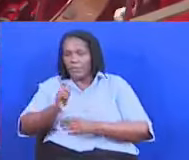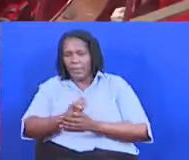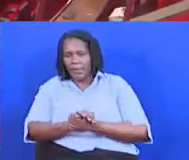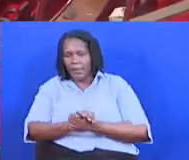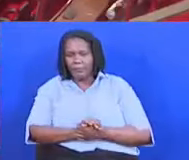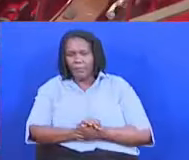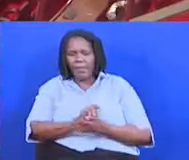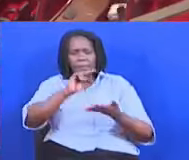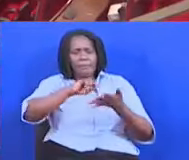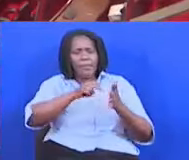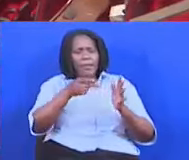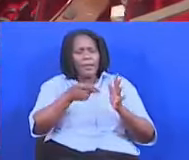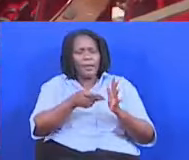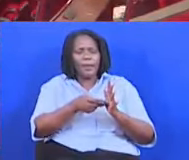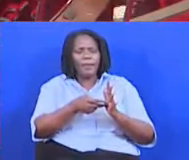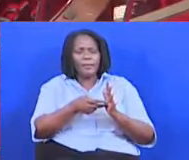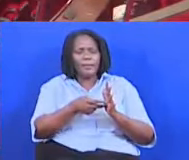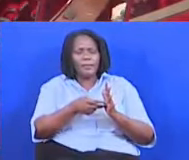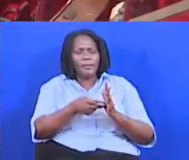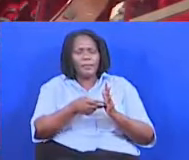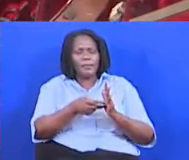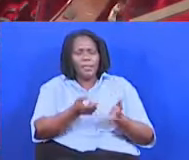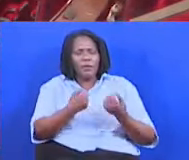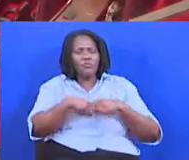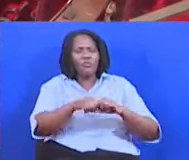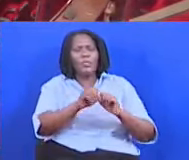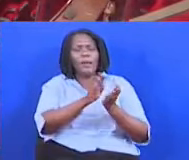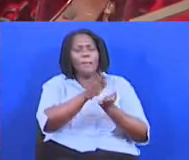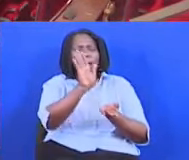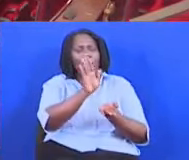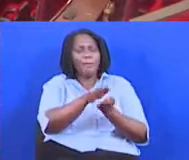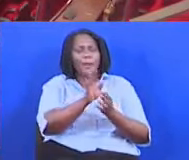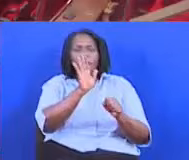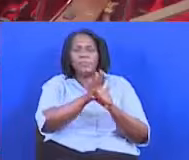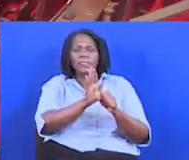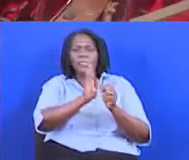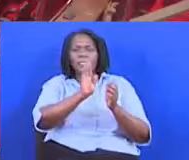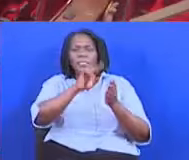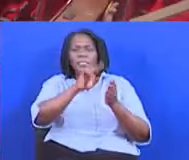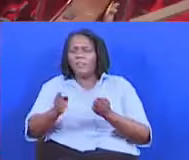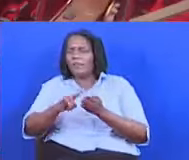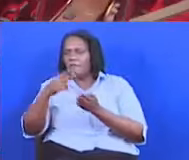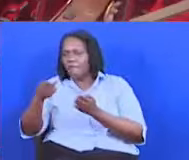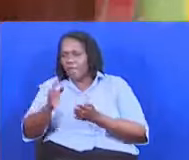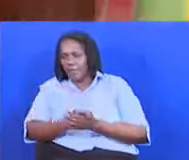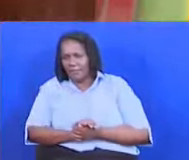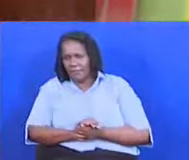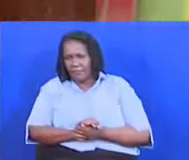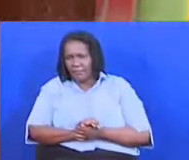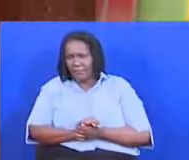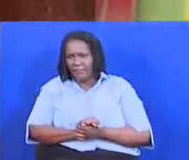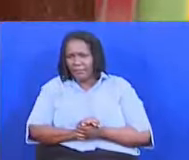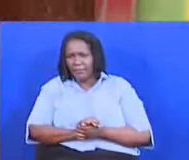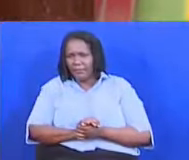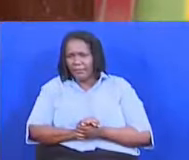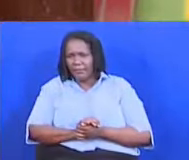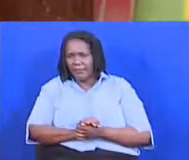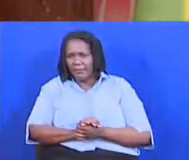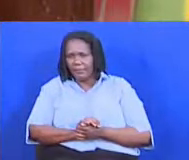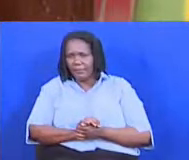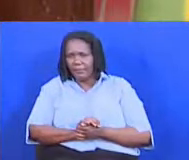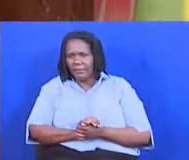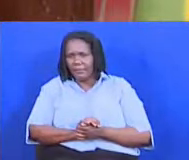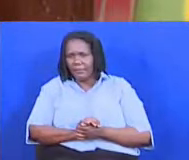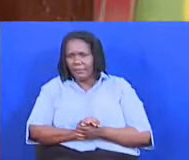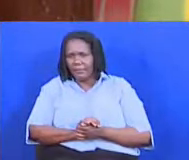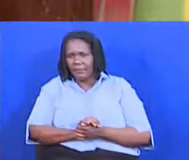mingi ya kushughulika na mamba inaonekana kufeli. Je, serikali kwa nini isichukue njia